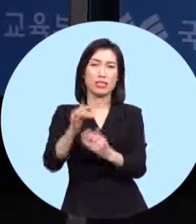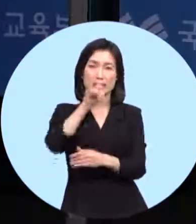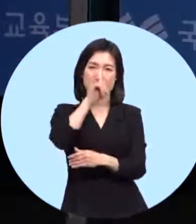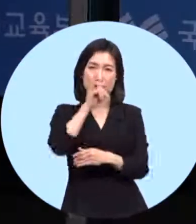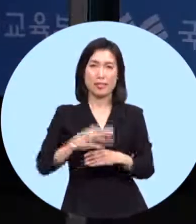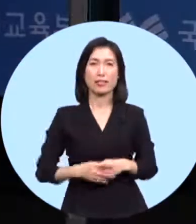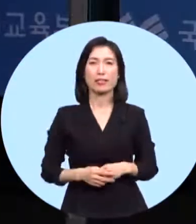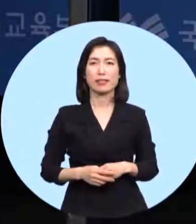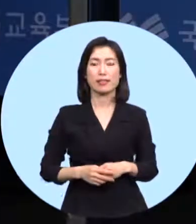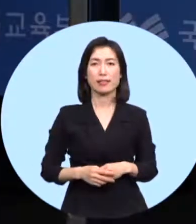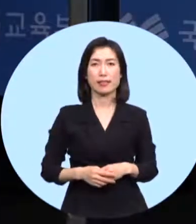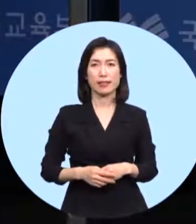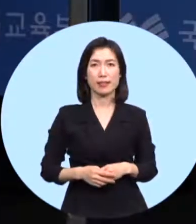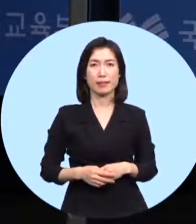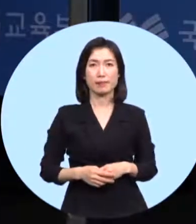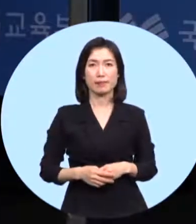있습니다.